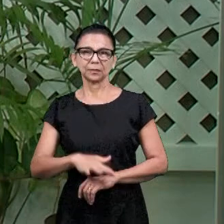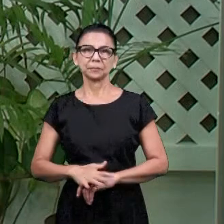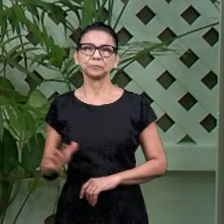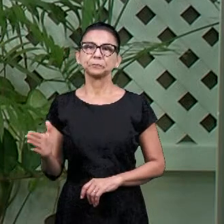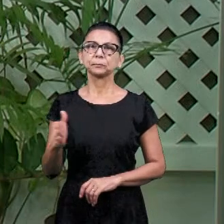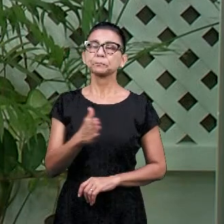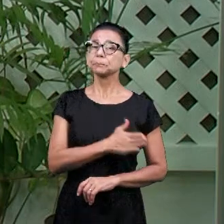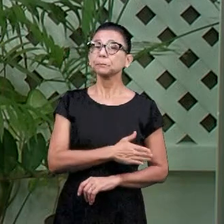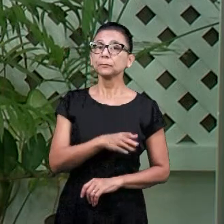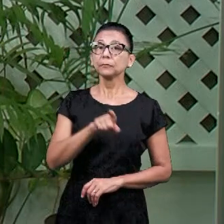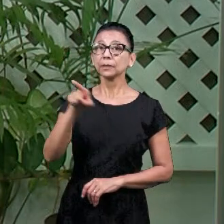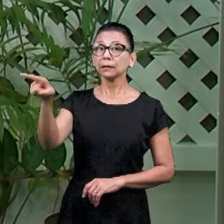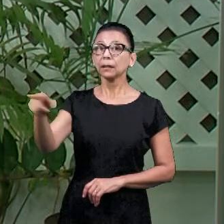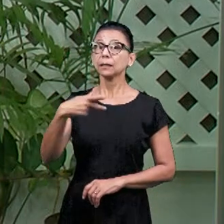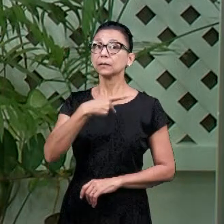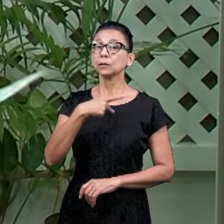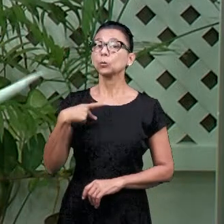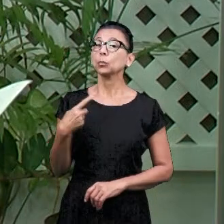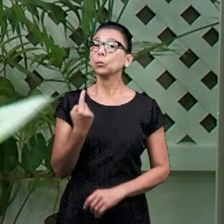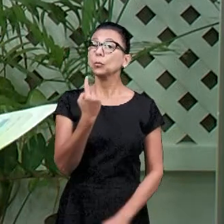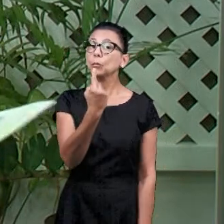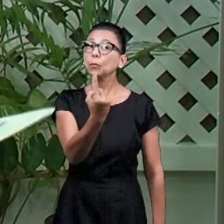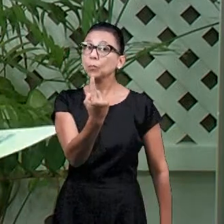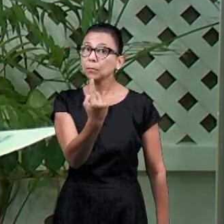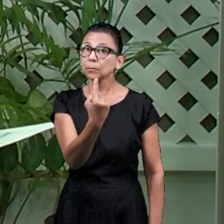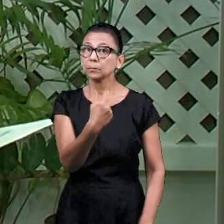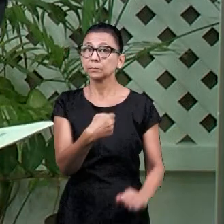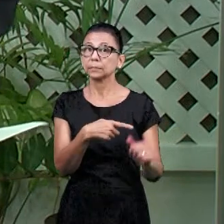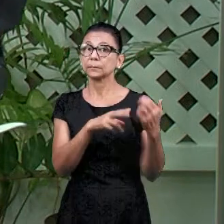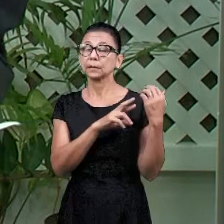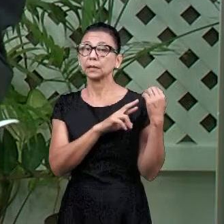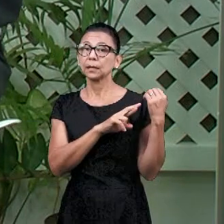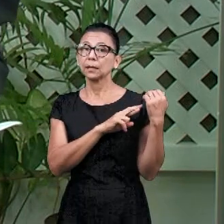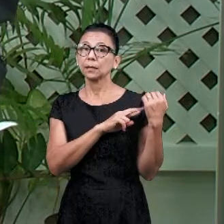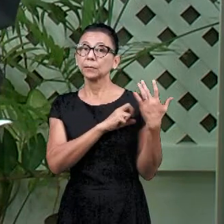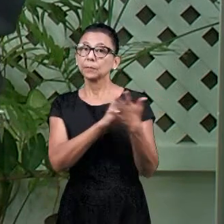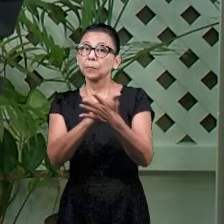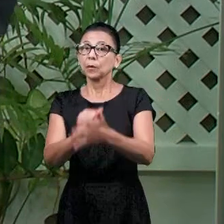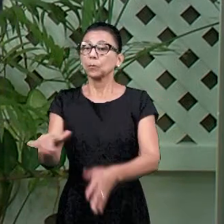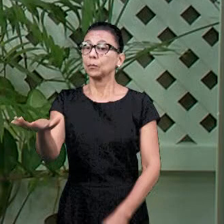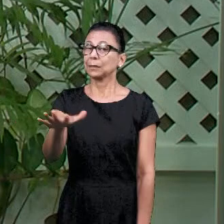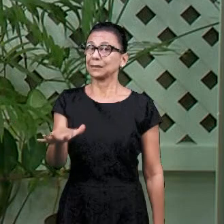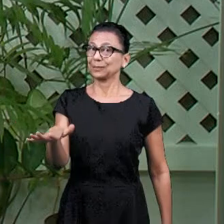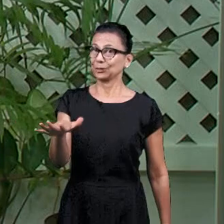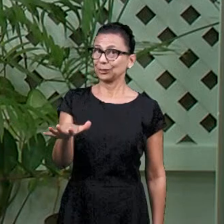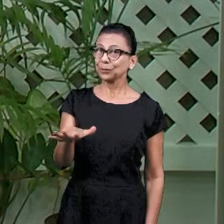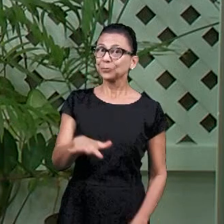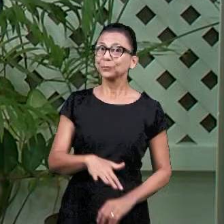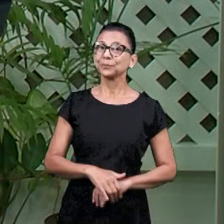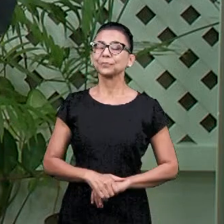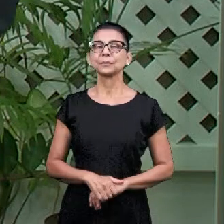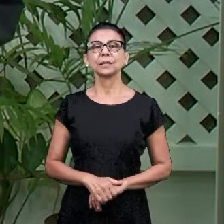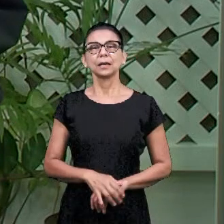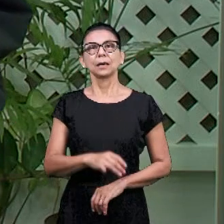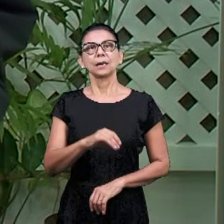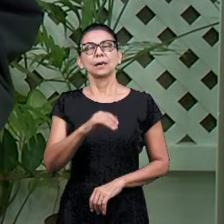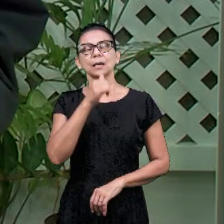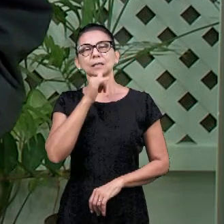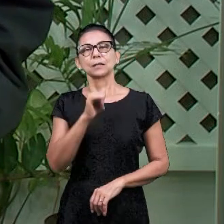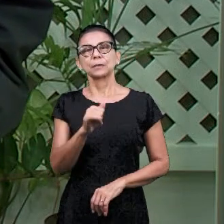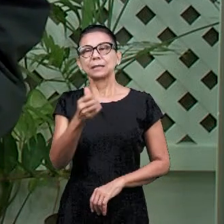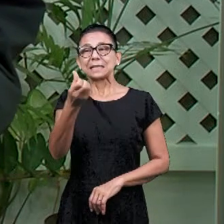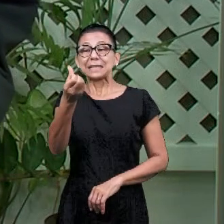que vous puissiez prier pour l'état du Acre. Donc, des fois, il y a un seul pasteur pour répondre à une